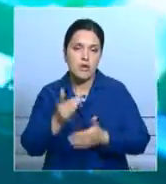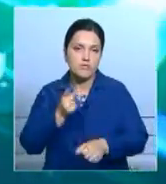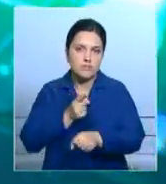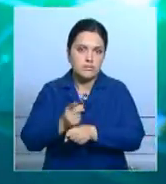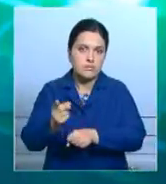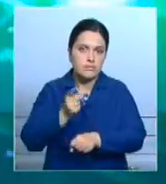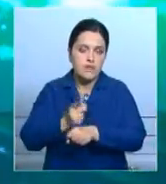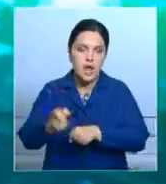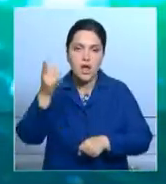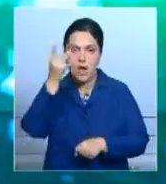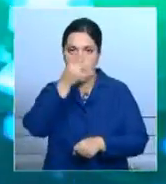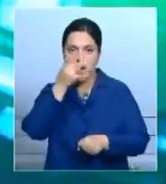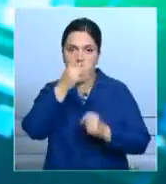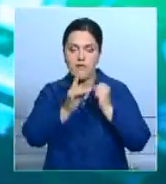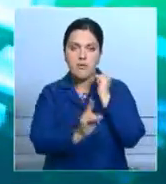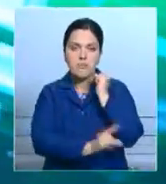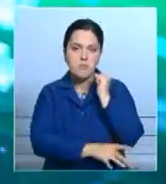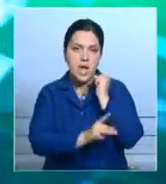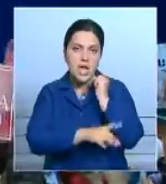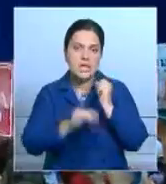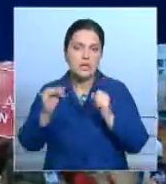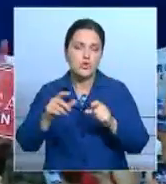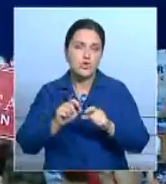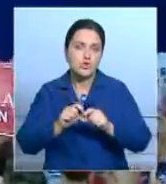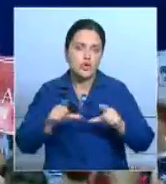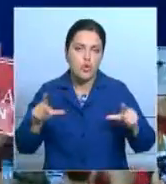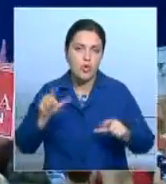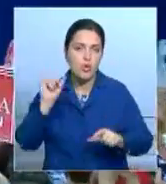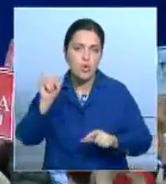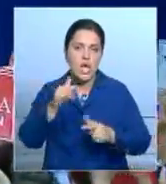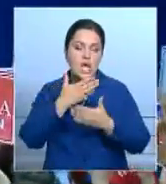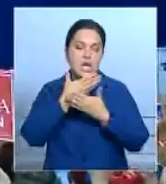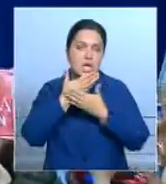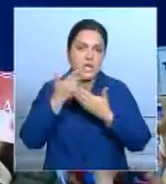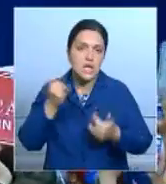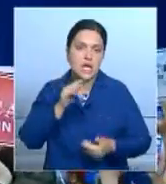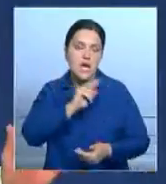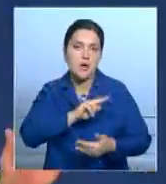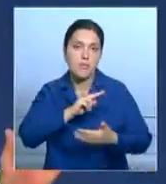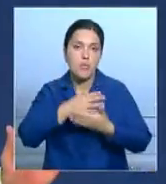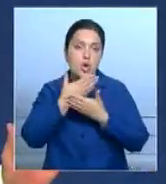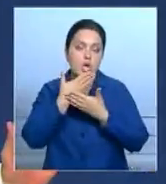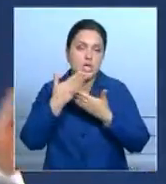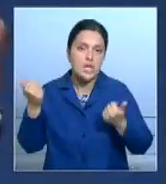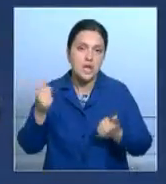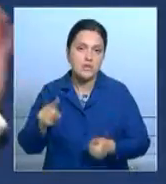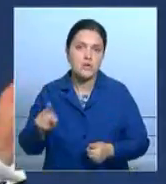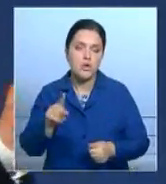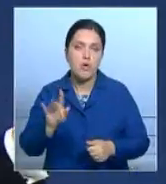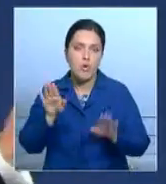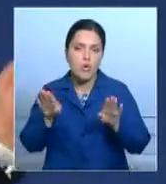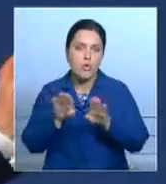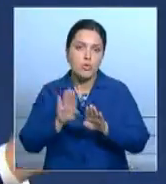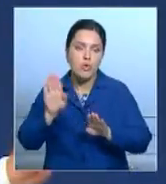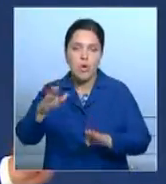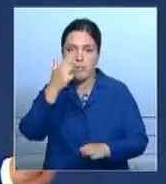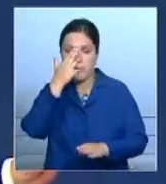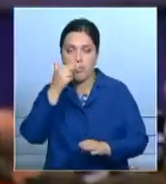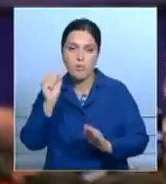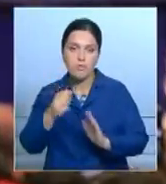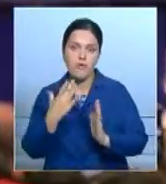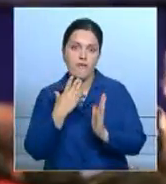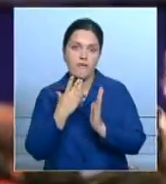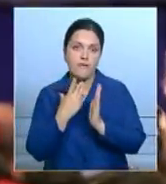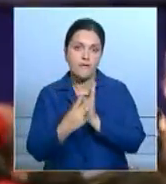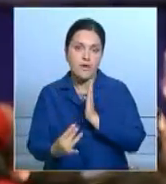живут в нищете, учатся в ужасных школах и не имеют рабочих мест. И с вопросом «Что вам терять?» он призвал темнокожее